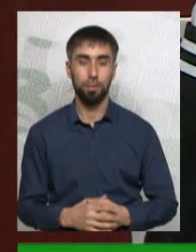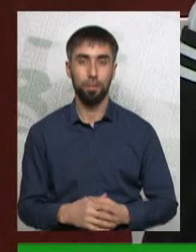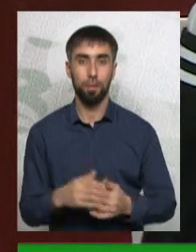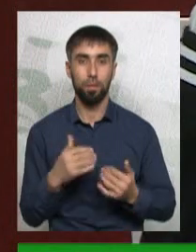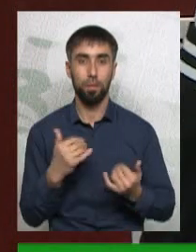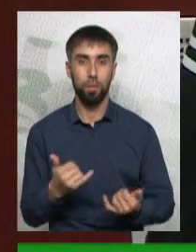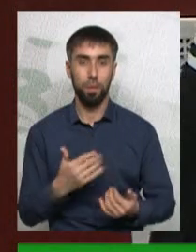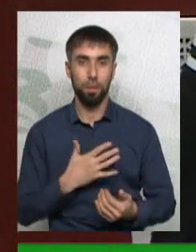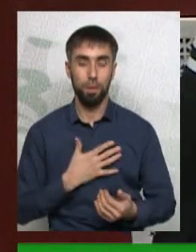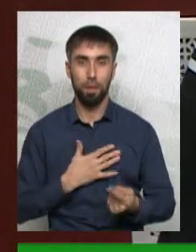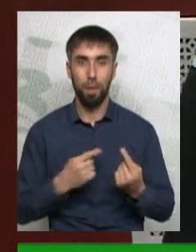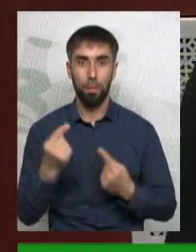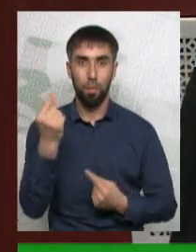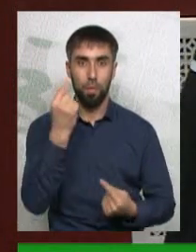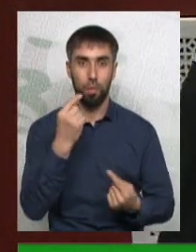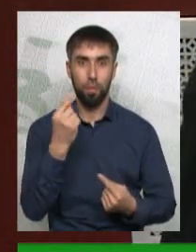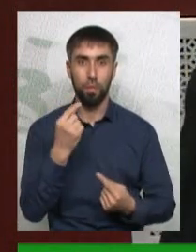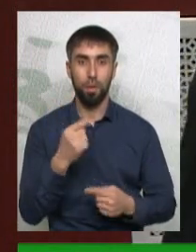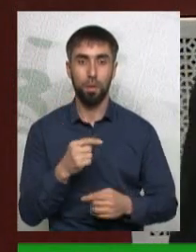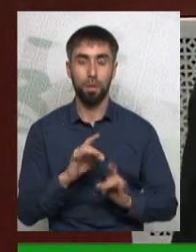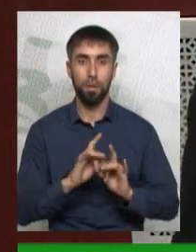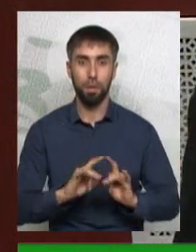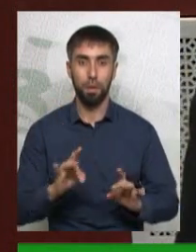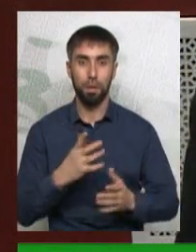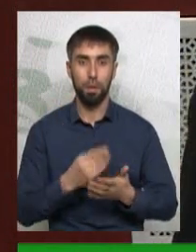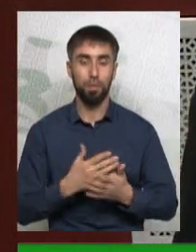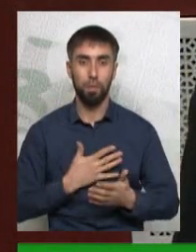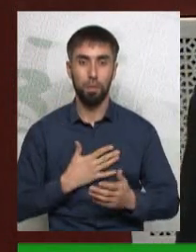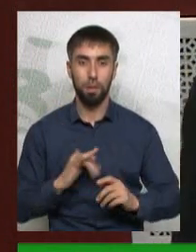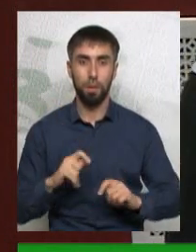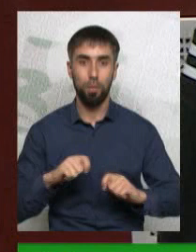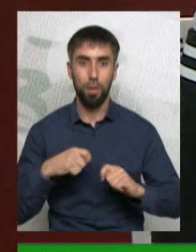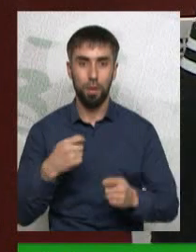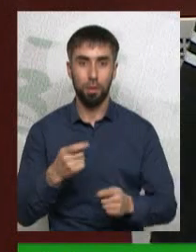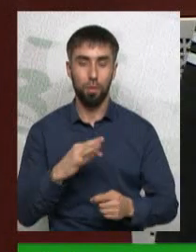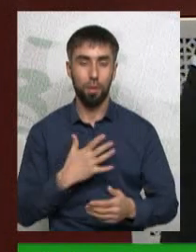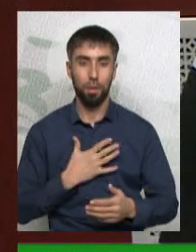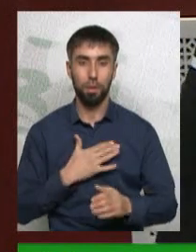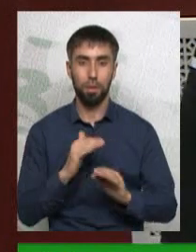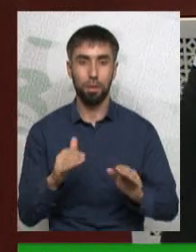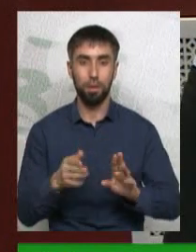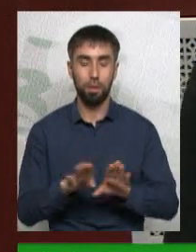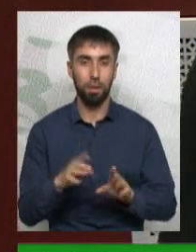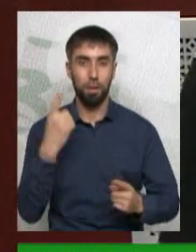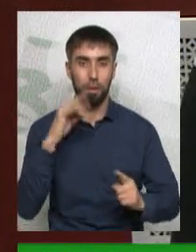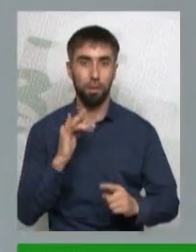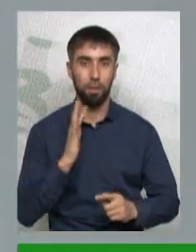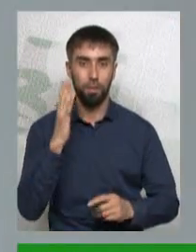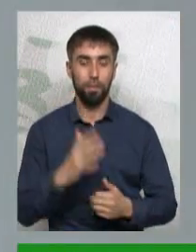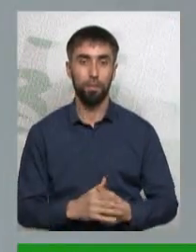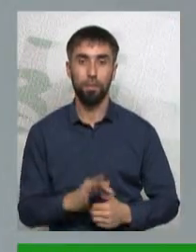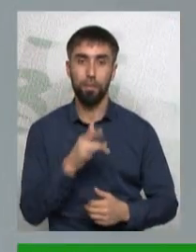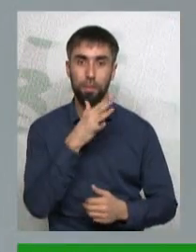сегодня наши психологи донесут до наших собравшихся свою вот эту идею и мысль.